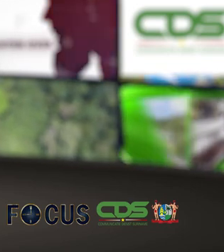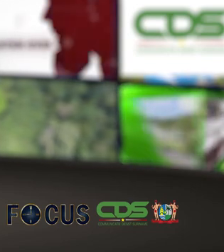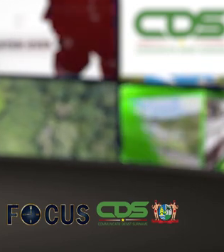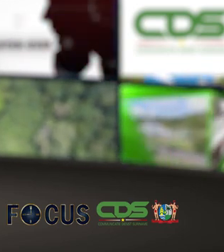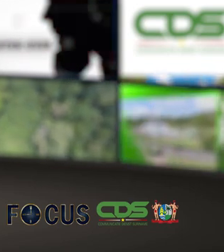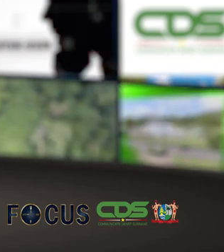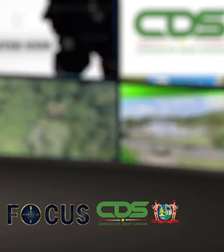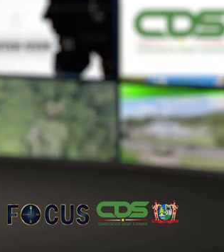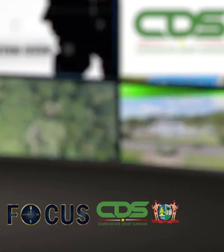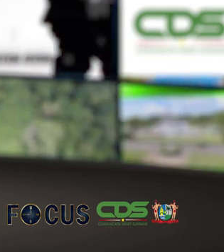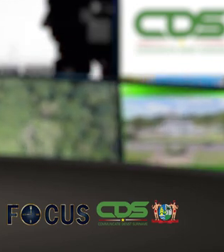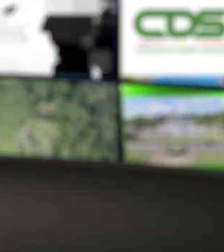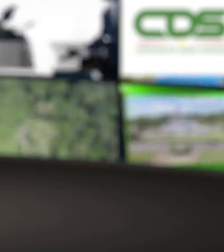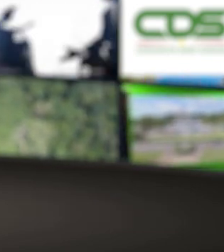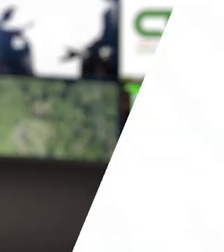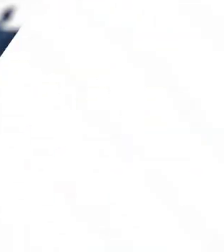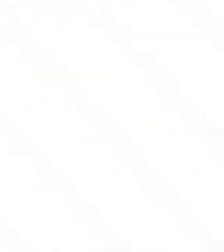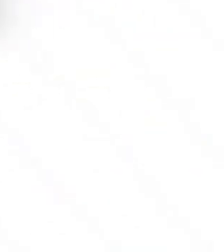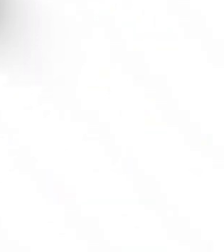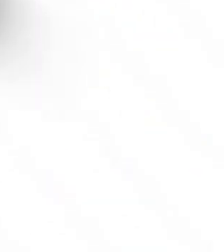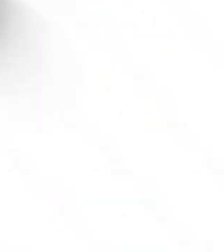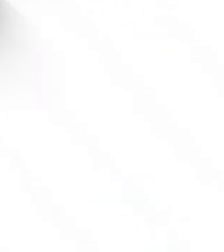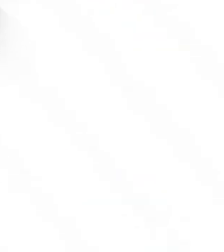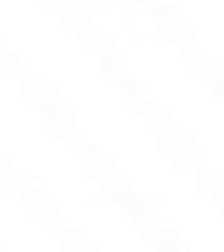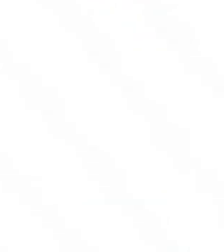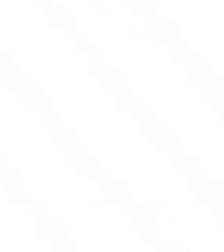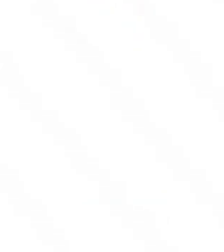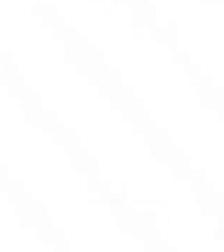voor u van belang zijn.